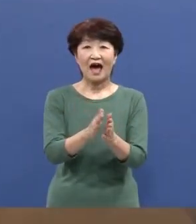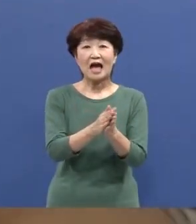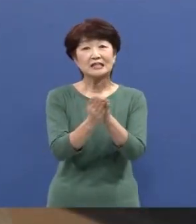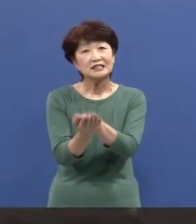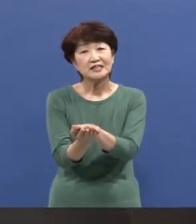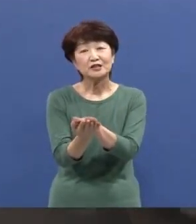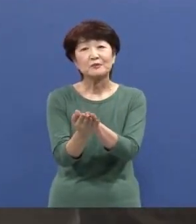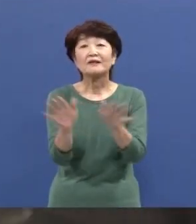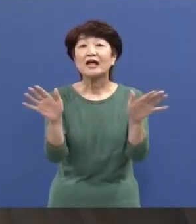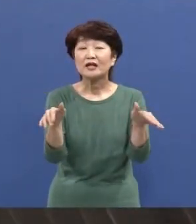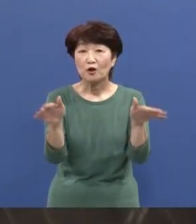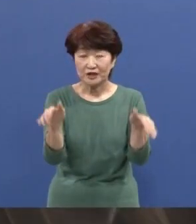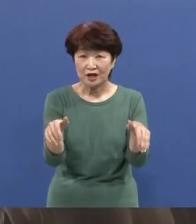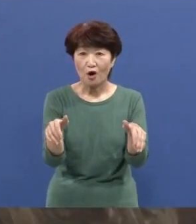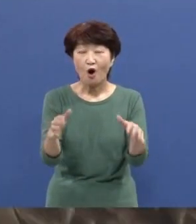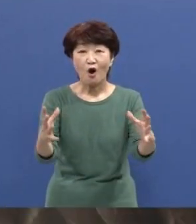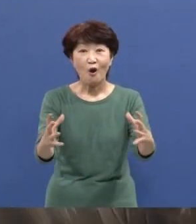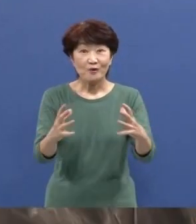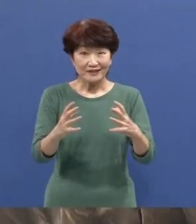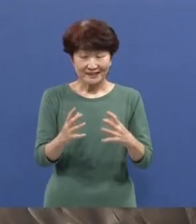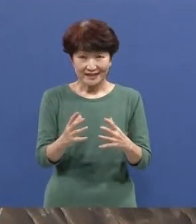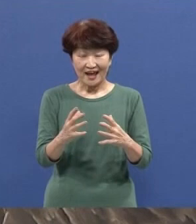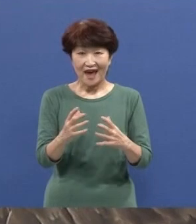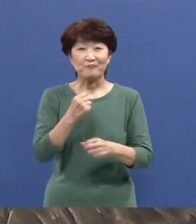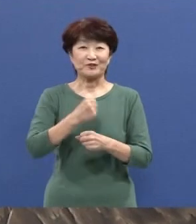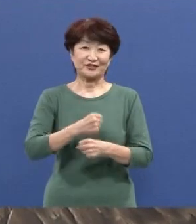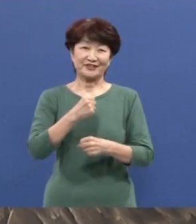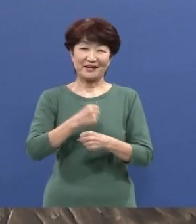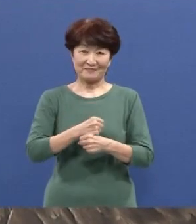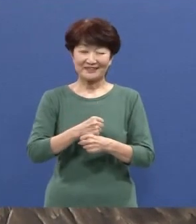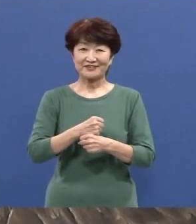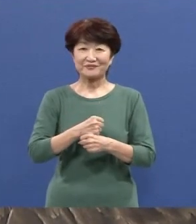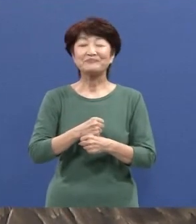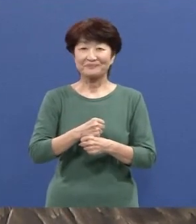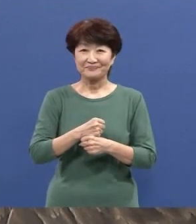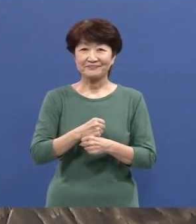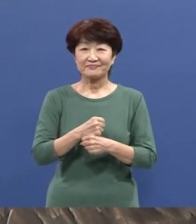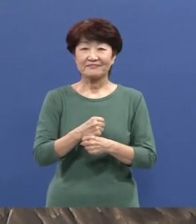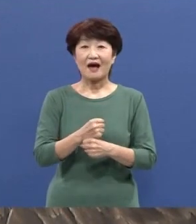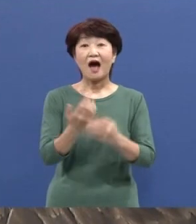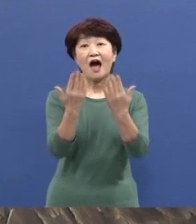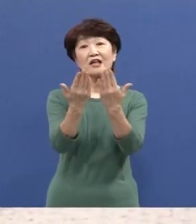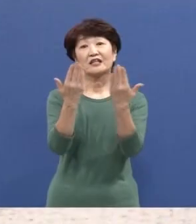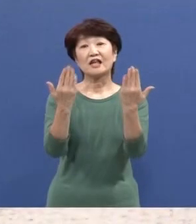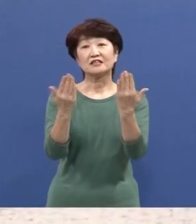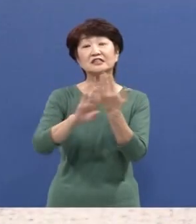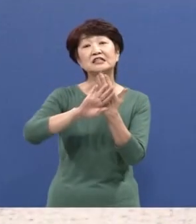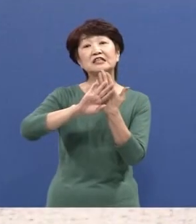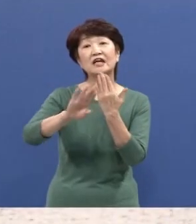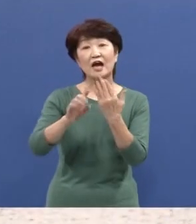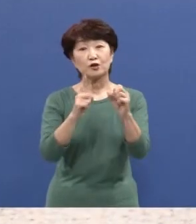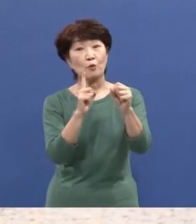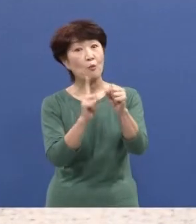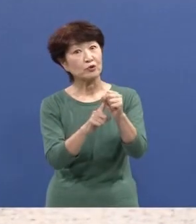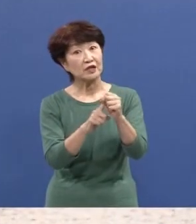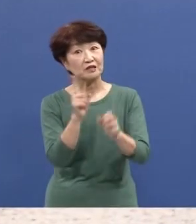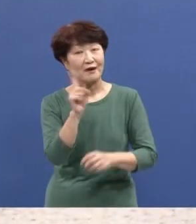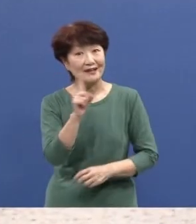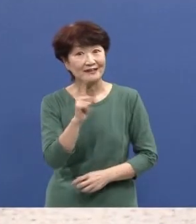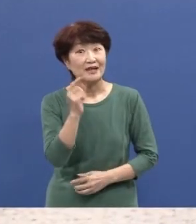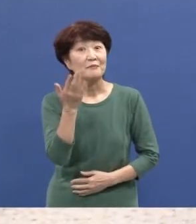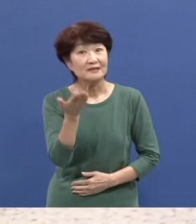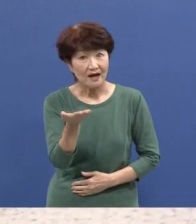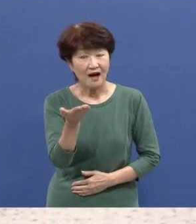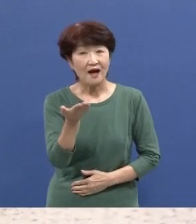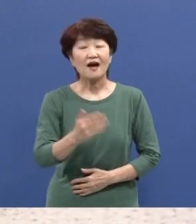を集めて剥製や骨格標本にしています。 展示するためだけに標本にしているわけではありませんよ